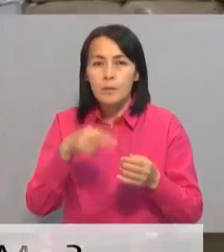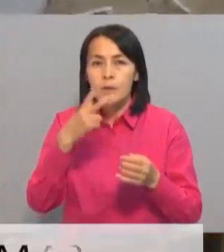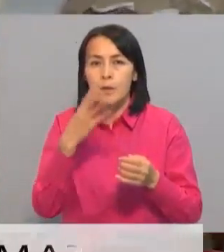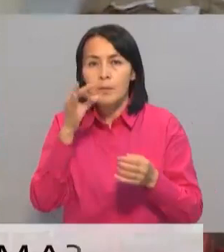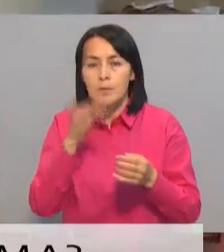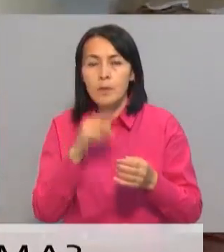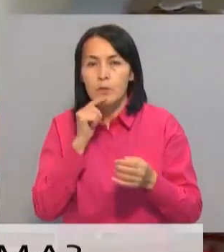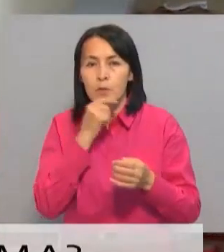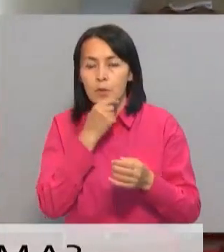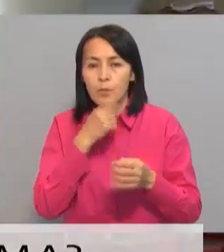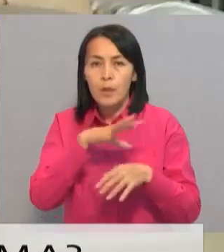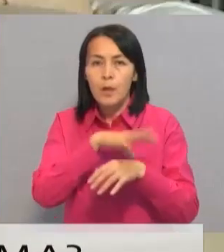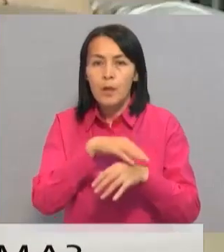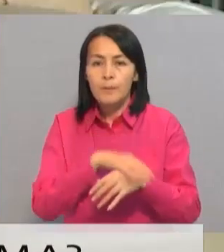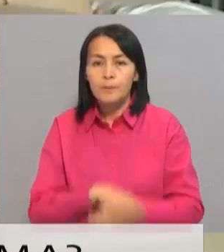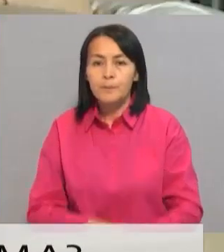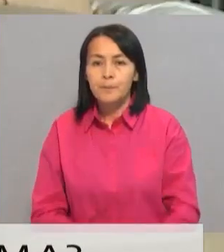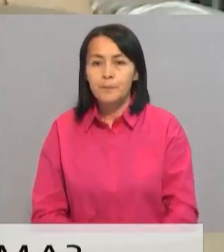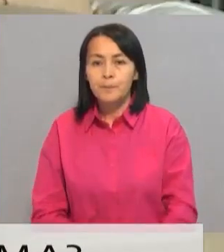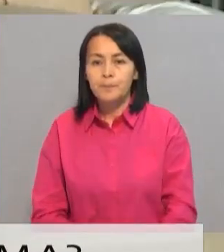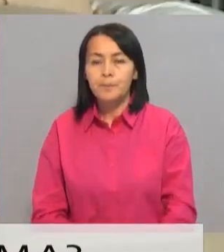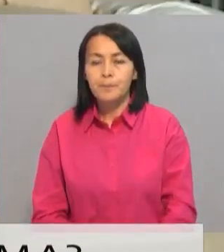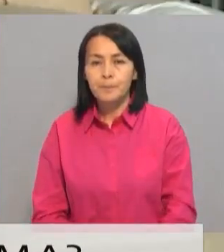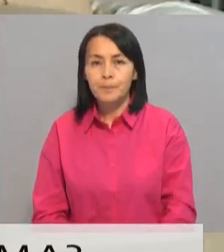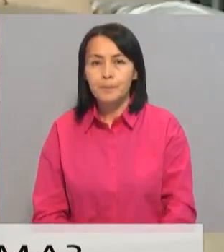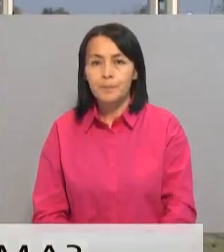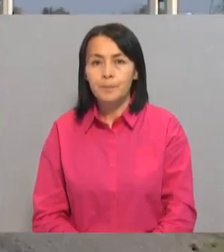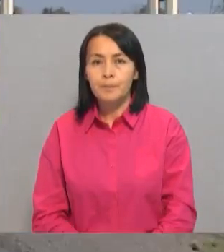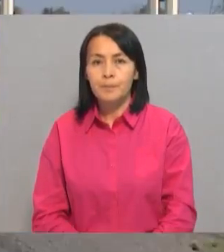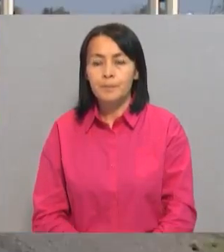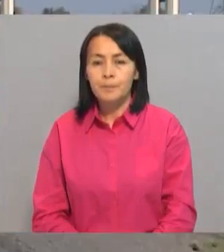20-25% үнөмдөптү. Мактарал ауданынан Ернур Бубеев, Канат Жунусбеков, Диана Билязиз, жаңылыктар.